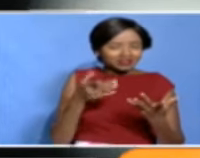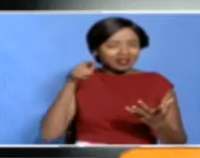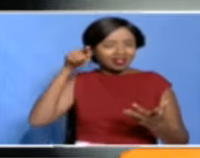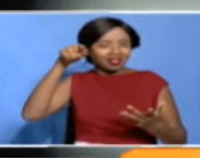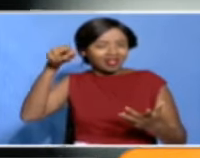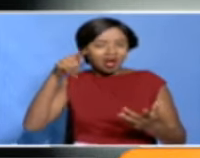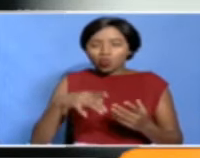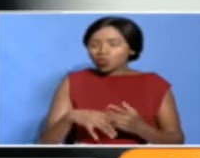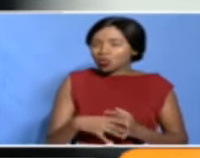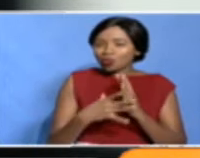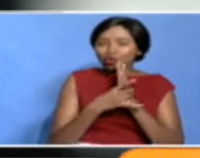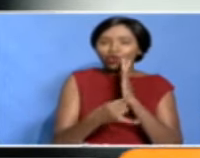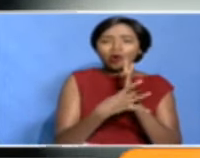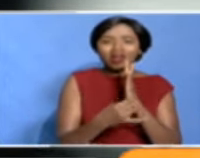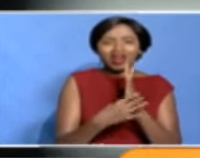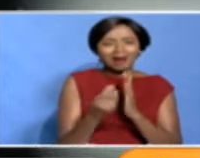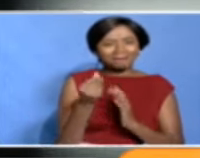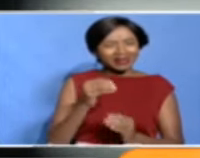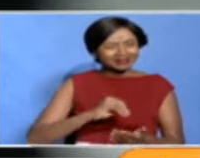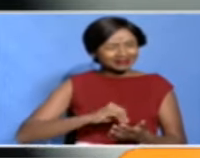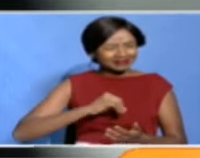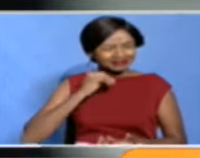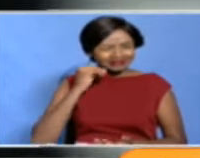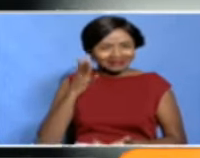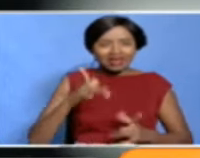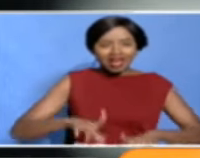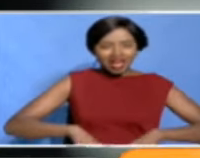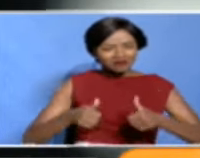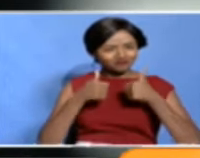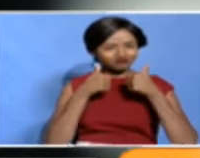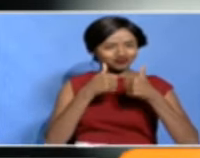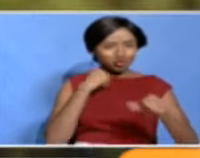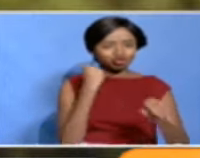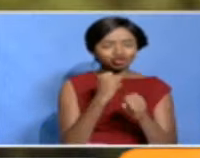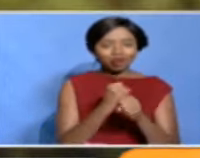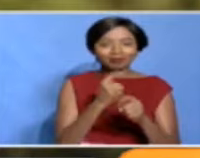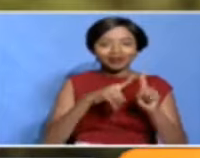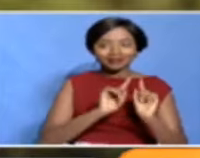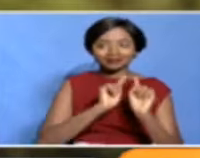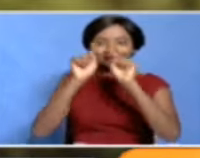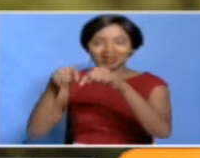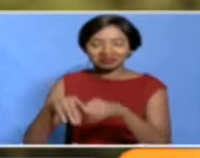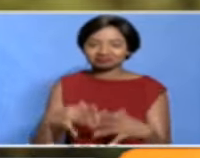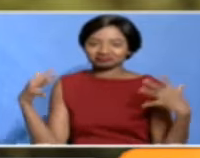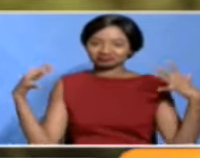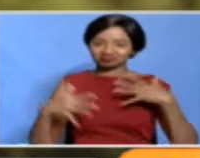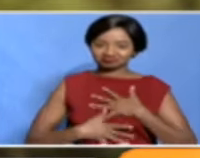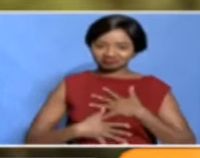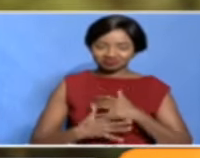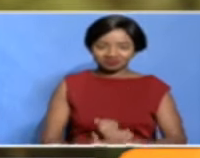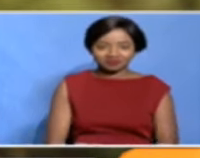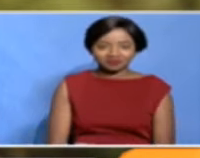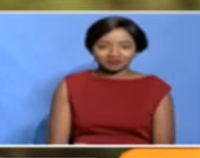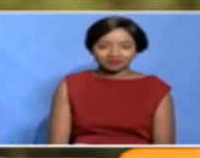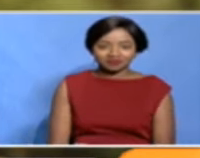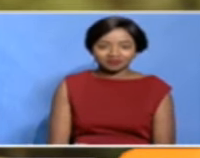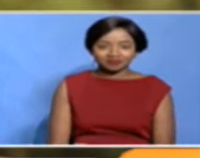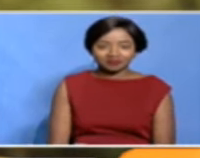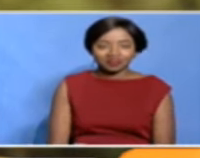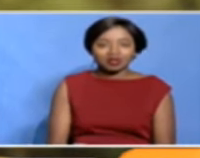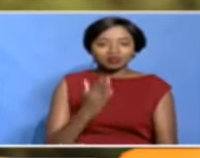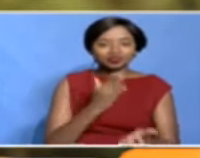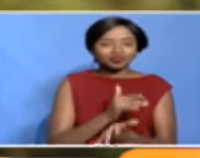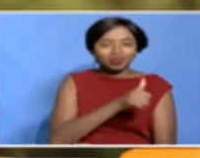dola nini, unaona kuchochana ile. Lakini ukifika pale utajua reality. We say they are being recruited. We have never seen